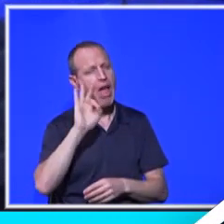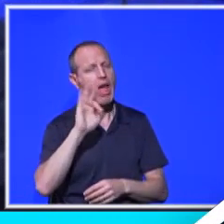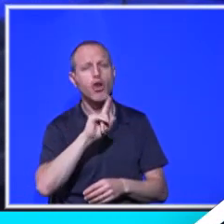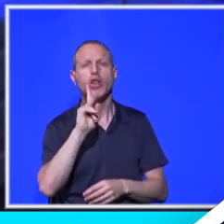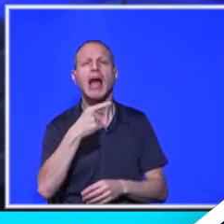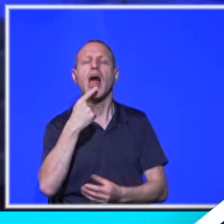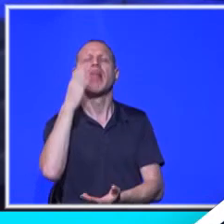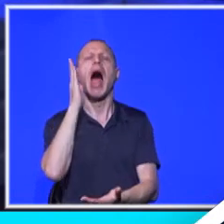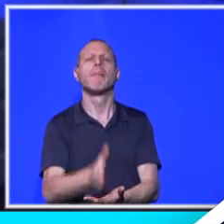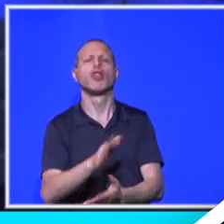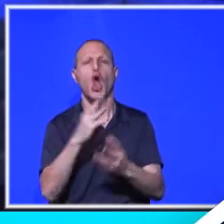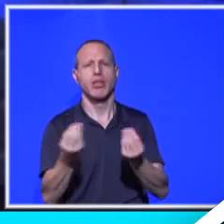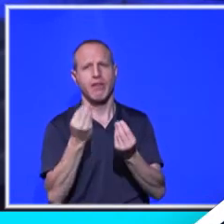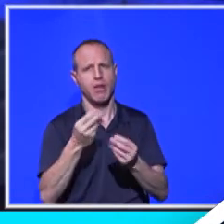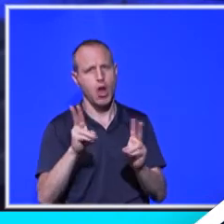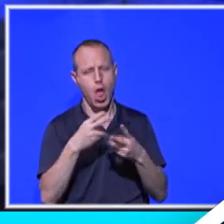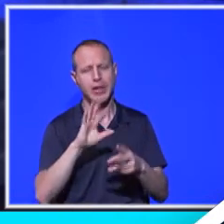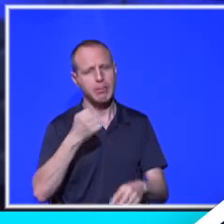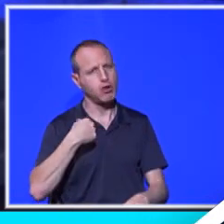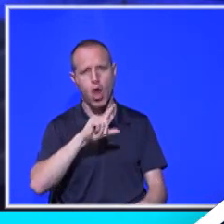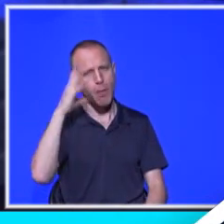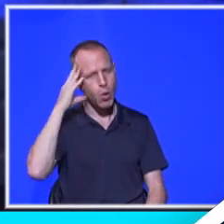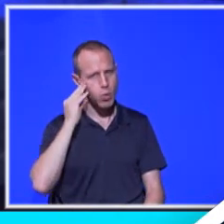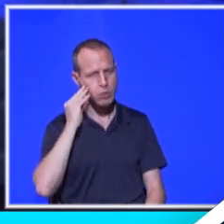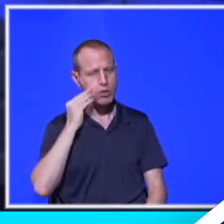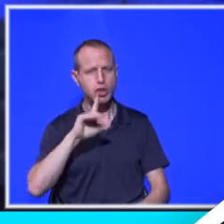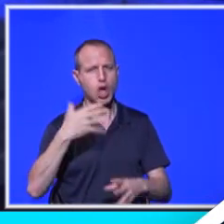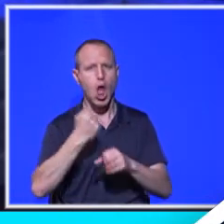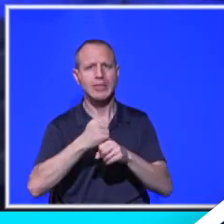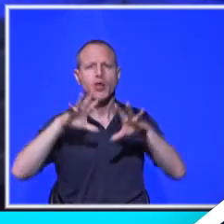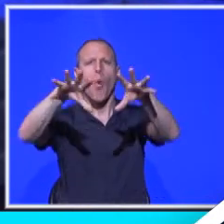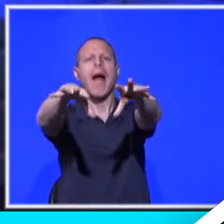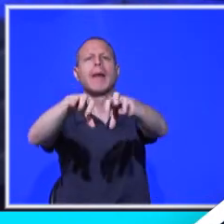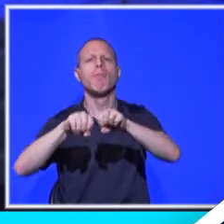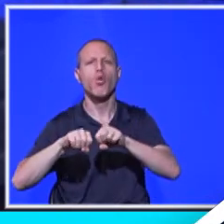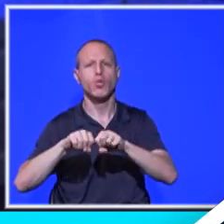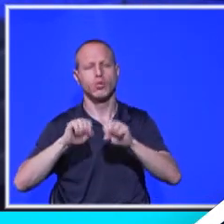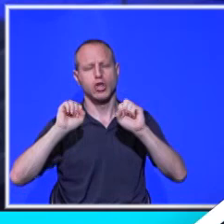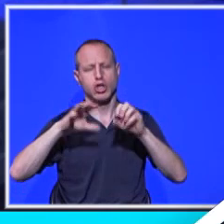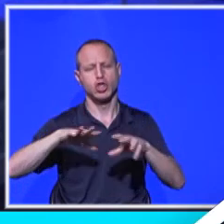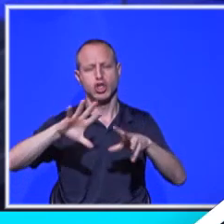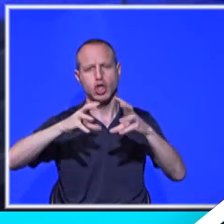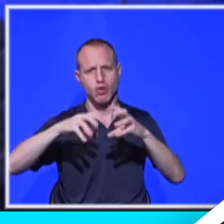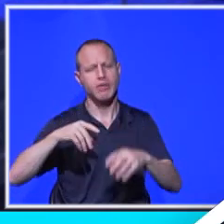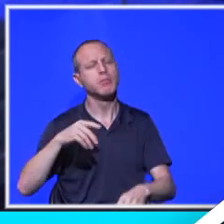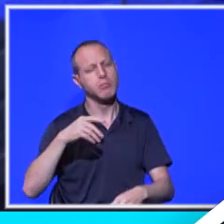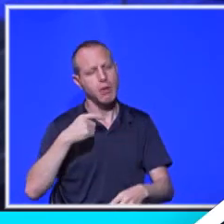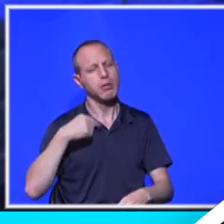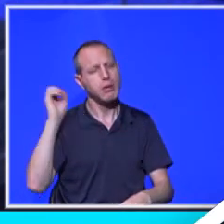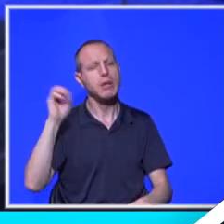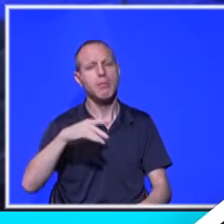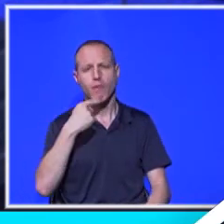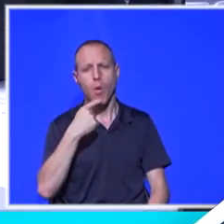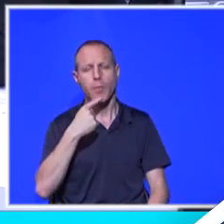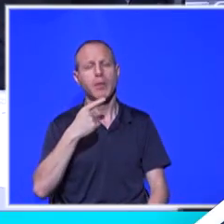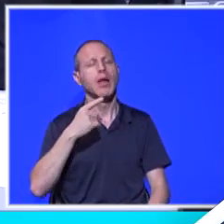אמן על כל דבר. זה לא יכול להיות שאם אני למשל לא מרוצה מזה שלא הכנו ריבונות על היישובים, אז אני בא ואומר את זה, מותר להיות ליכודניק